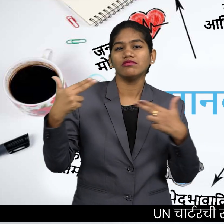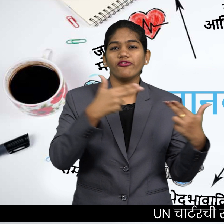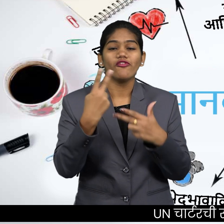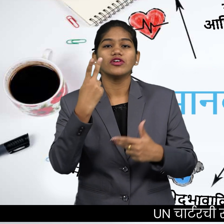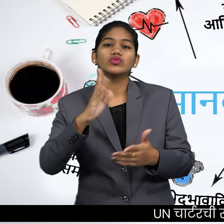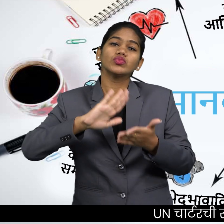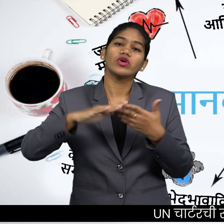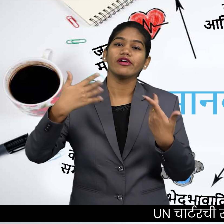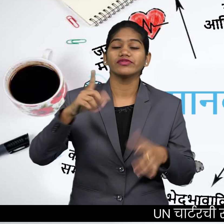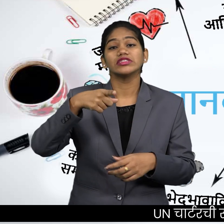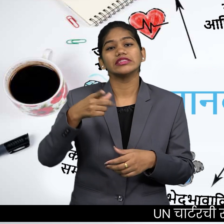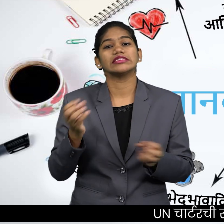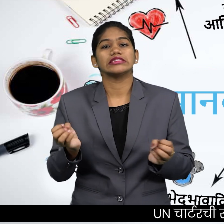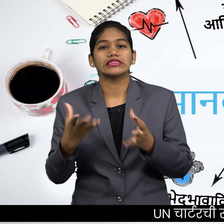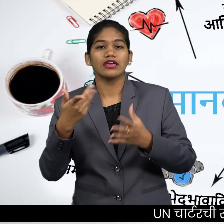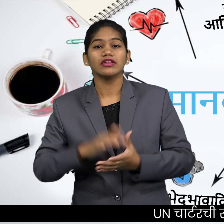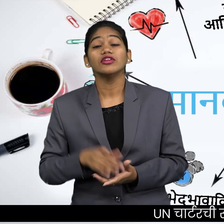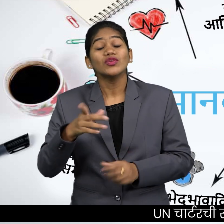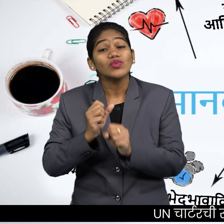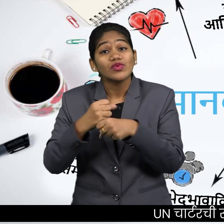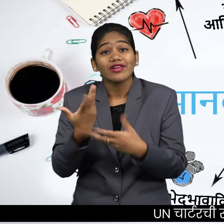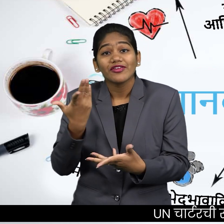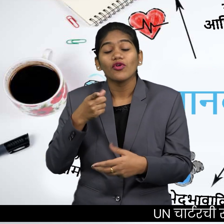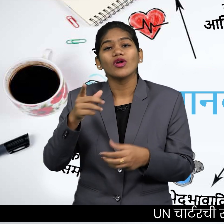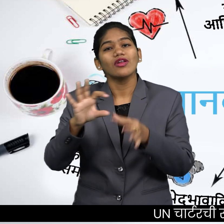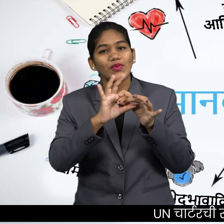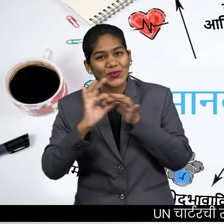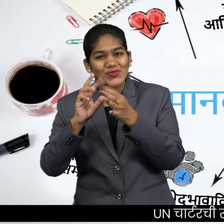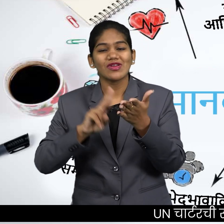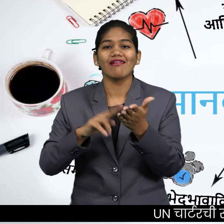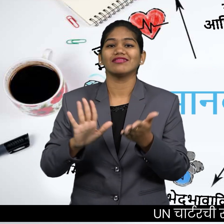करण्यासाठी UN चार्टरची स्थापना करण्यात आली.